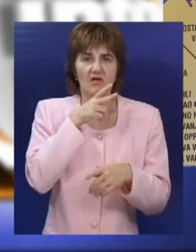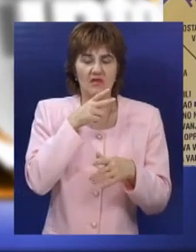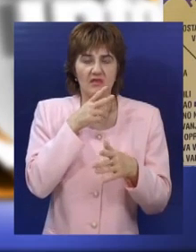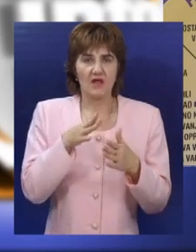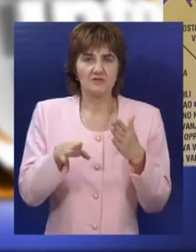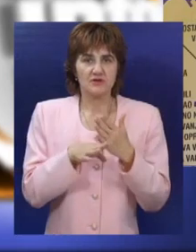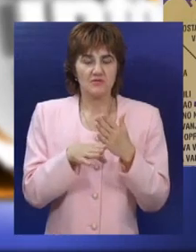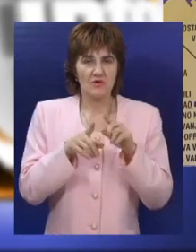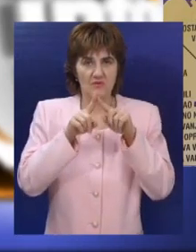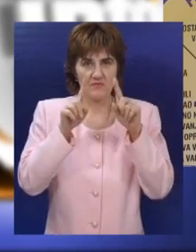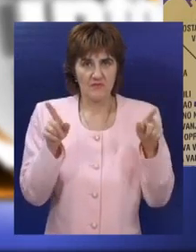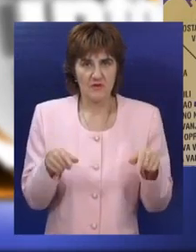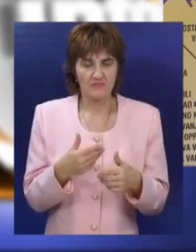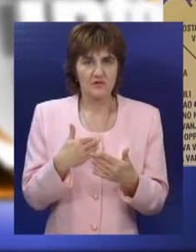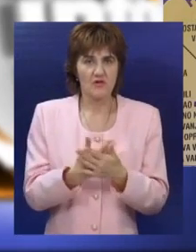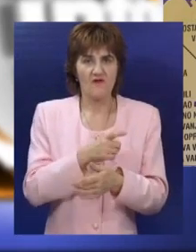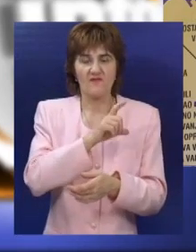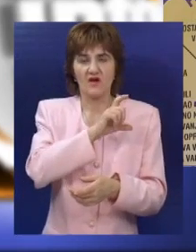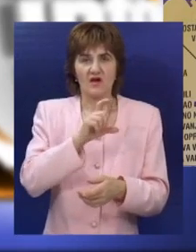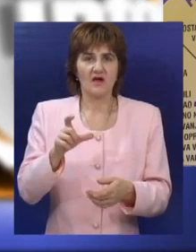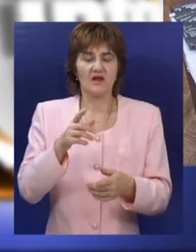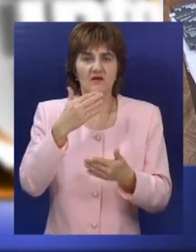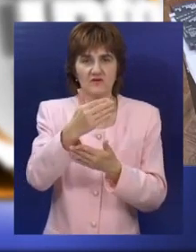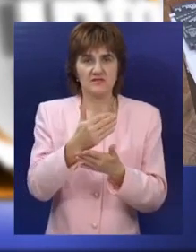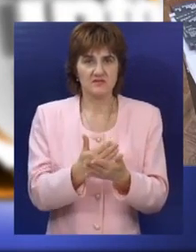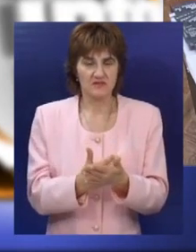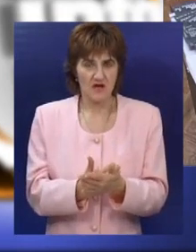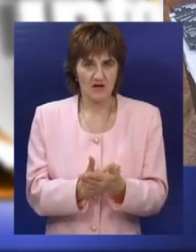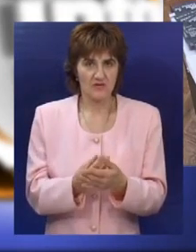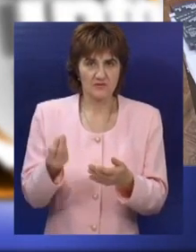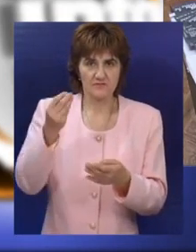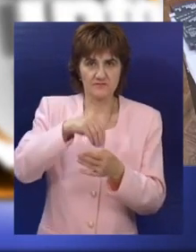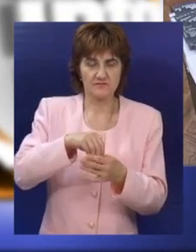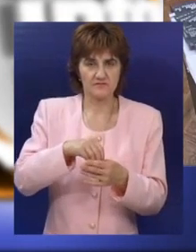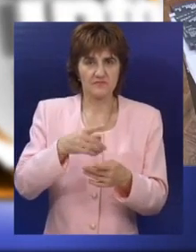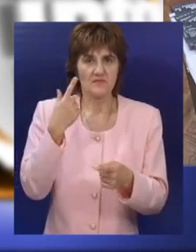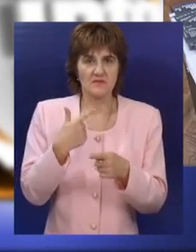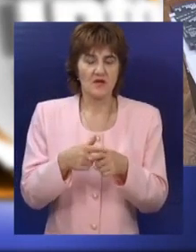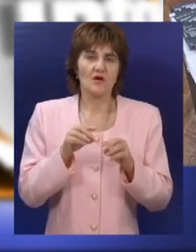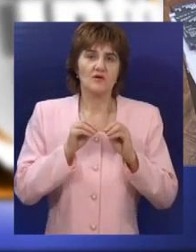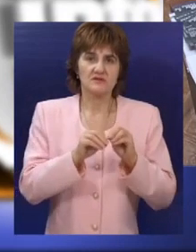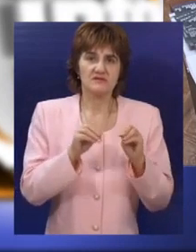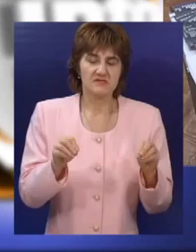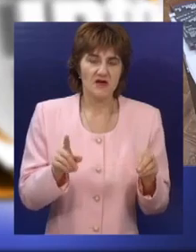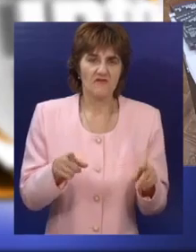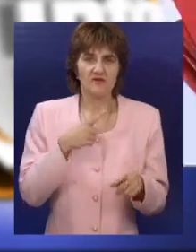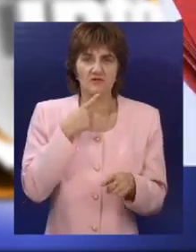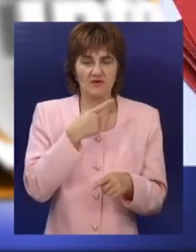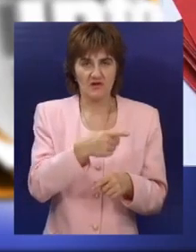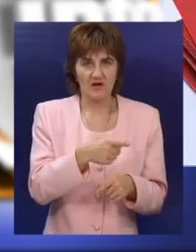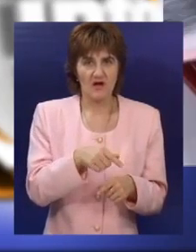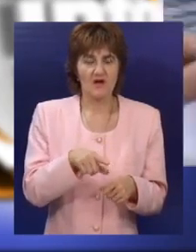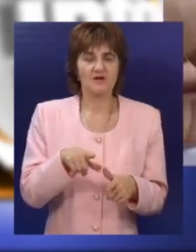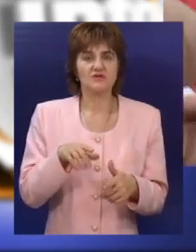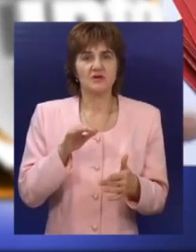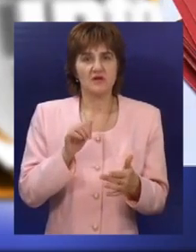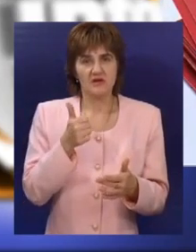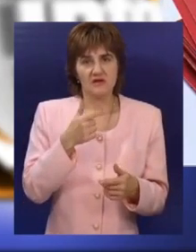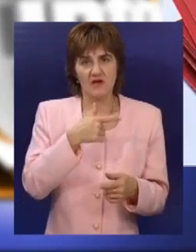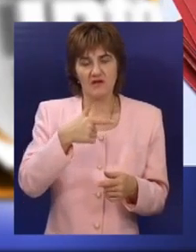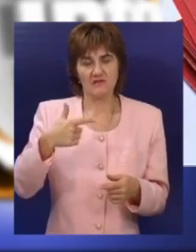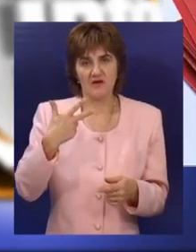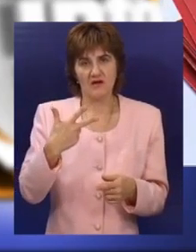dopunu krivičnog zakona uvođenjem novog krivičnog dela proganjanje. U Centru za savjetovanje i podršku porodice kažu da se